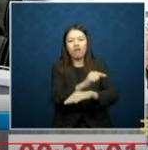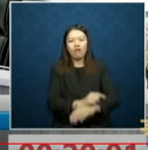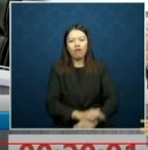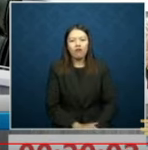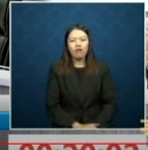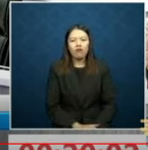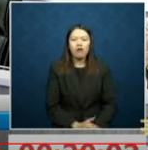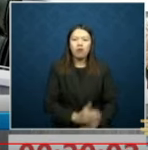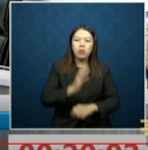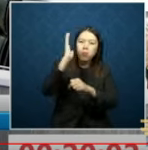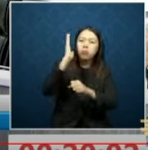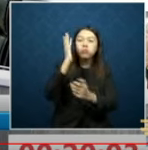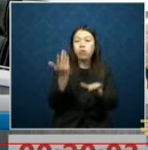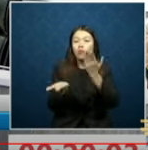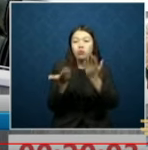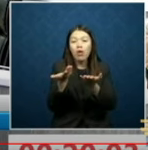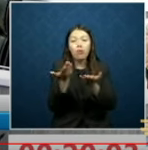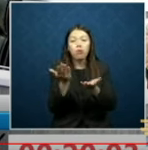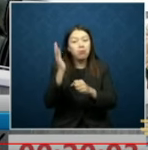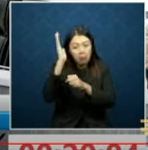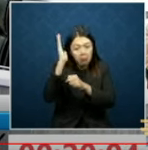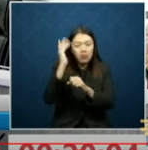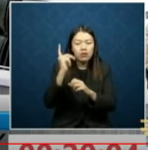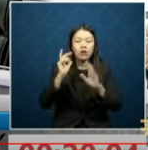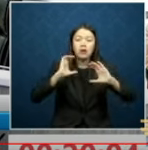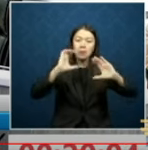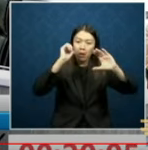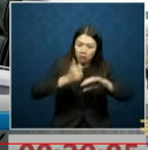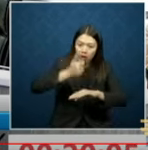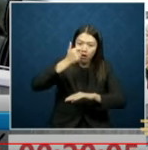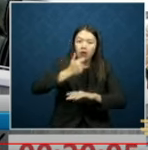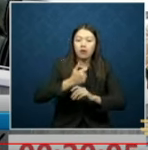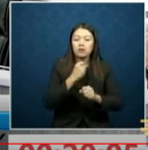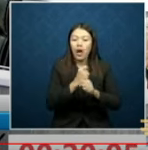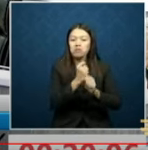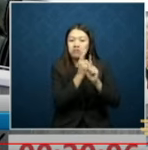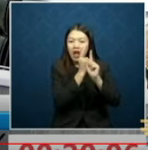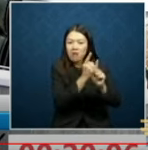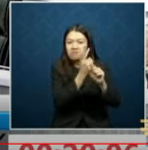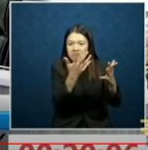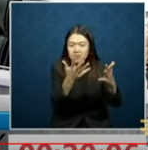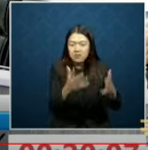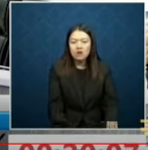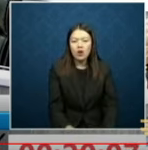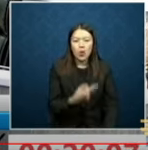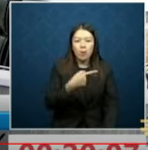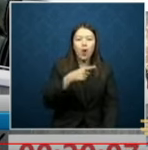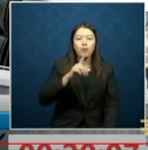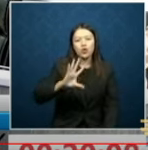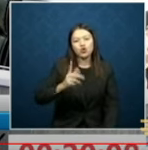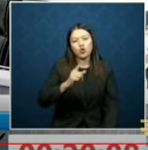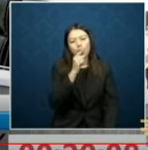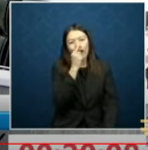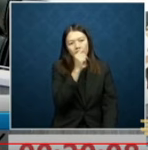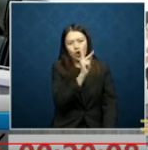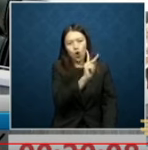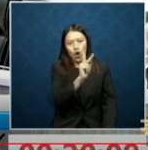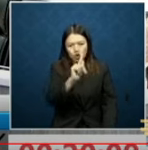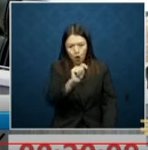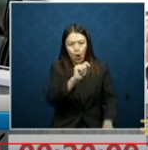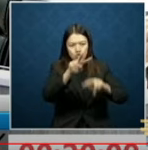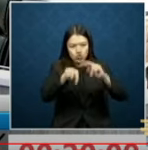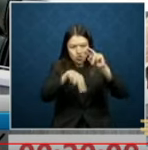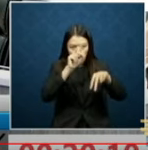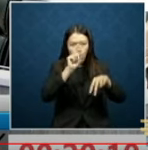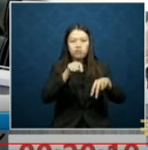สียงไว้อย่างไรก็ได้เมื่อเป็นรัฐบาลแล้วไม่จำเป็นต้องปฏิบัติตามปปช.จึงขอให้กกต.ตรวจส